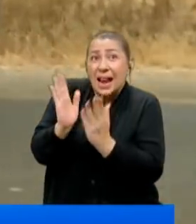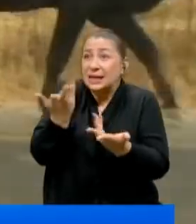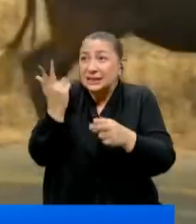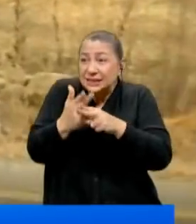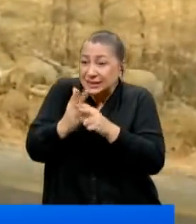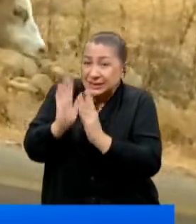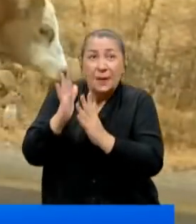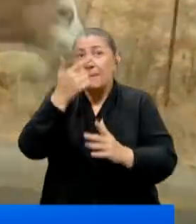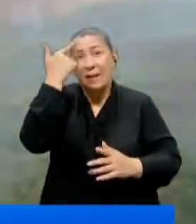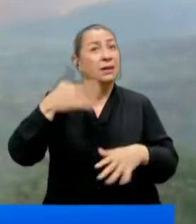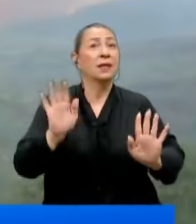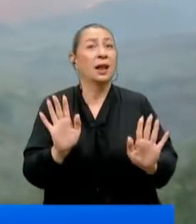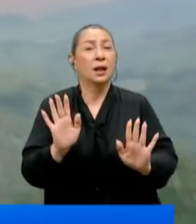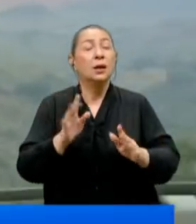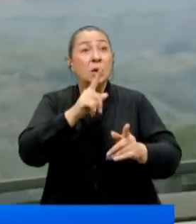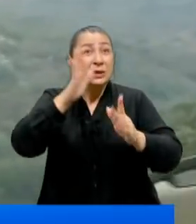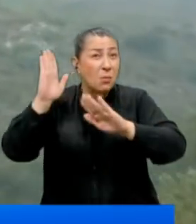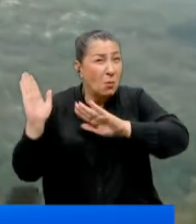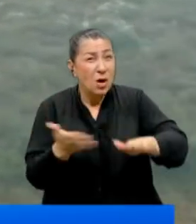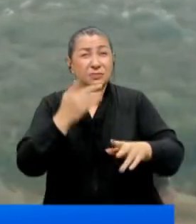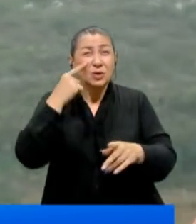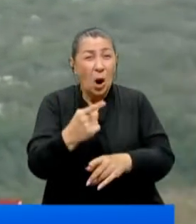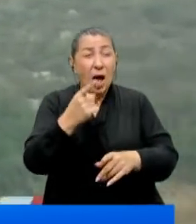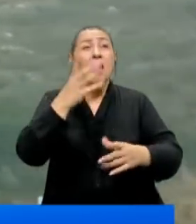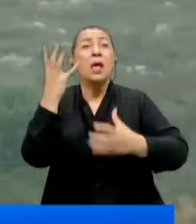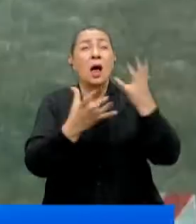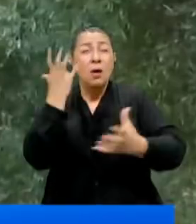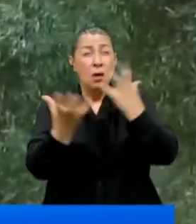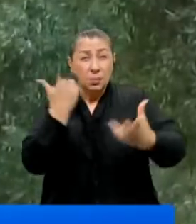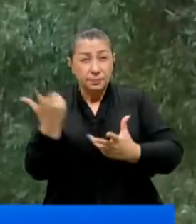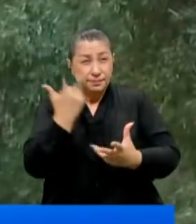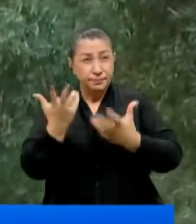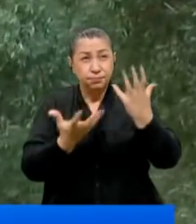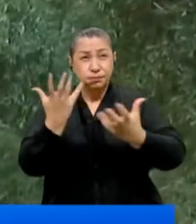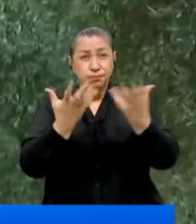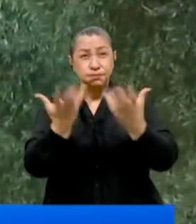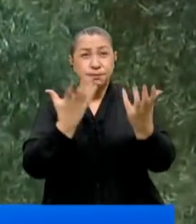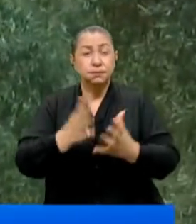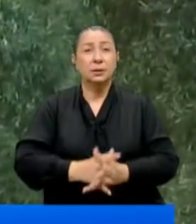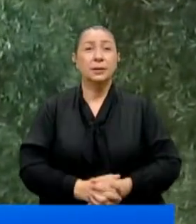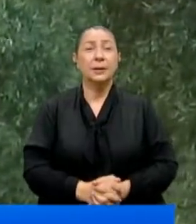hızla gidecekler belli değil. Tahliye sürerken de yangın etkisini artırdı.